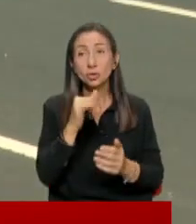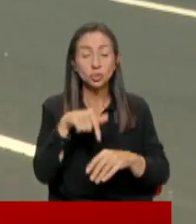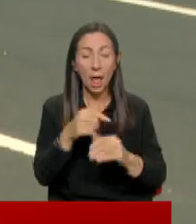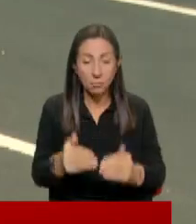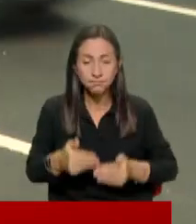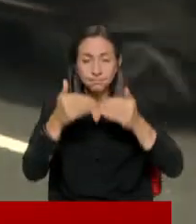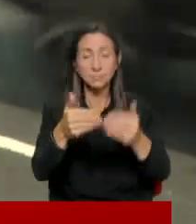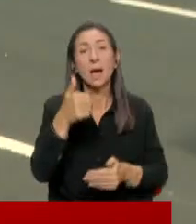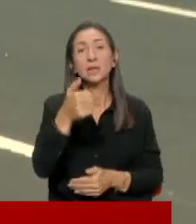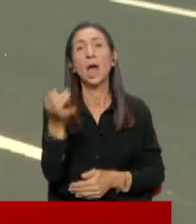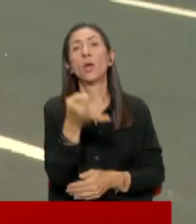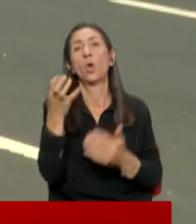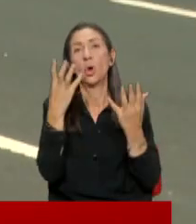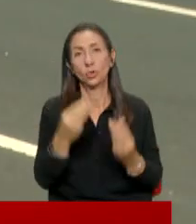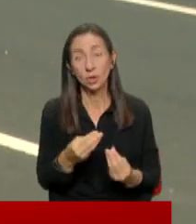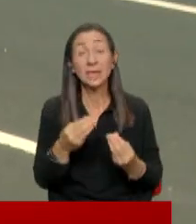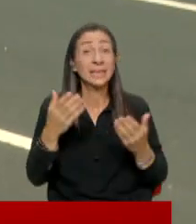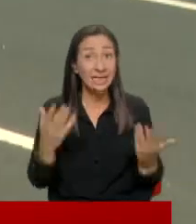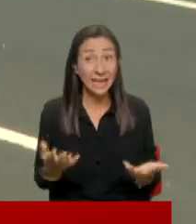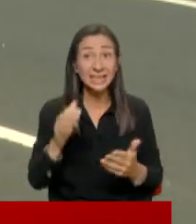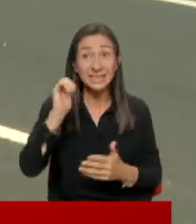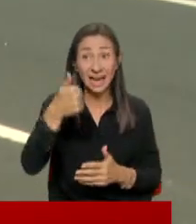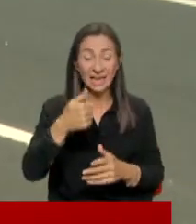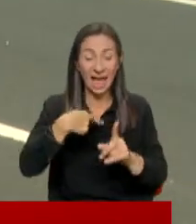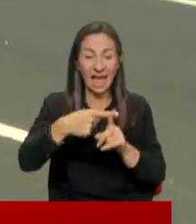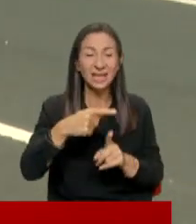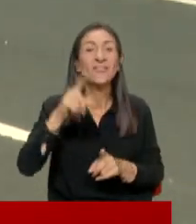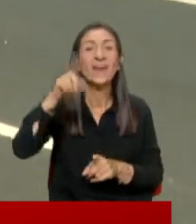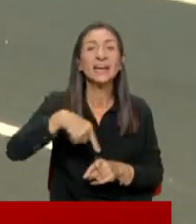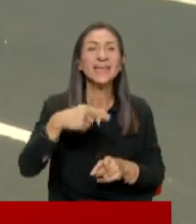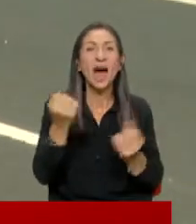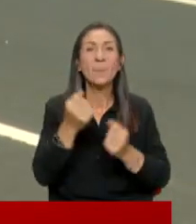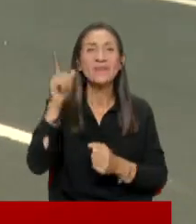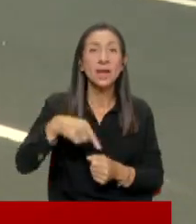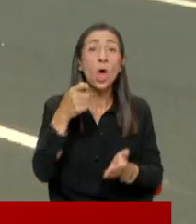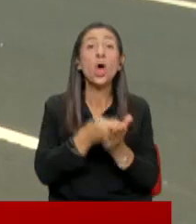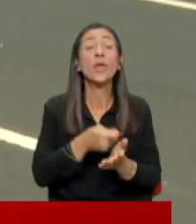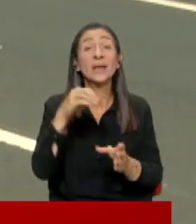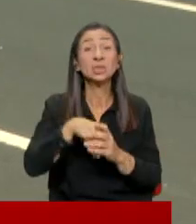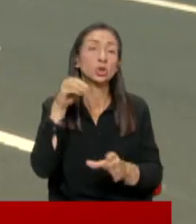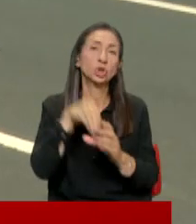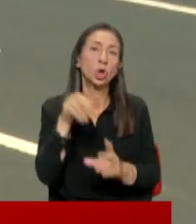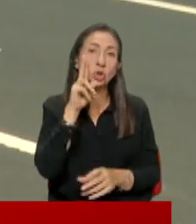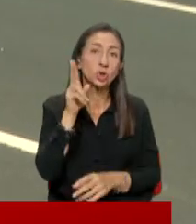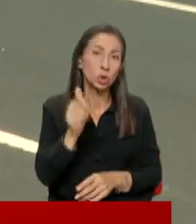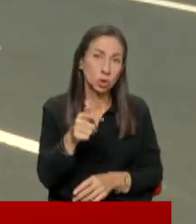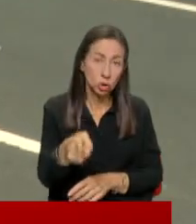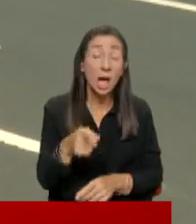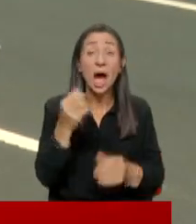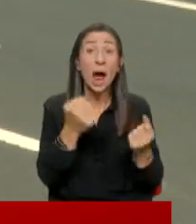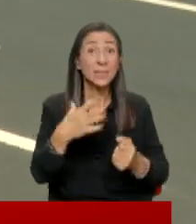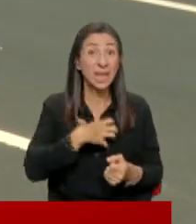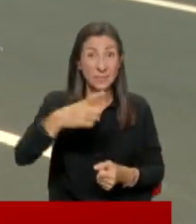süre uzatıldı. 6 Eylül'e alındı. Yani yarın ek motorlu taşıtlar vergisini ödemek için son gün. Ancak